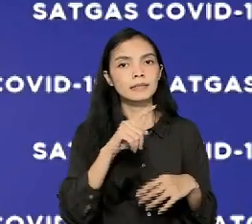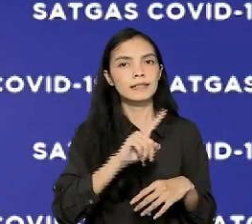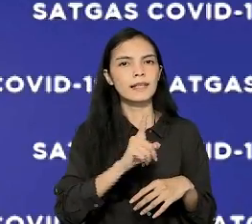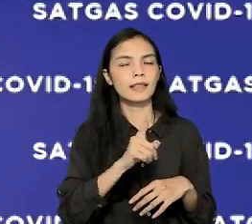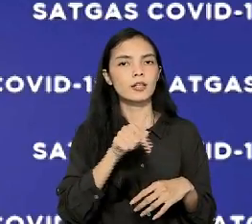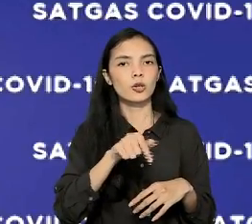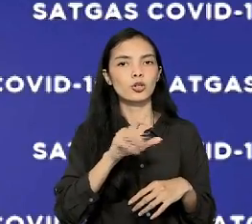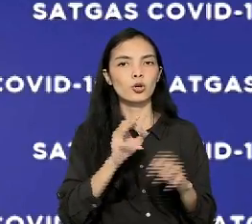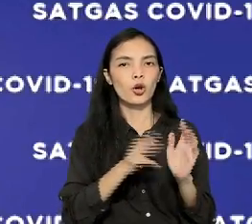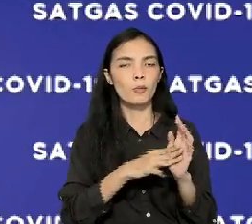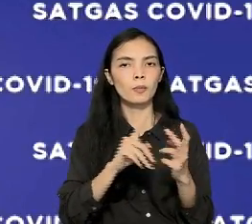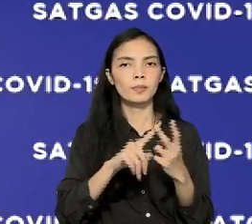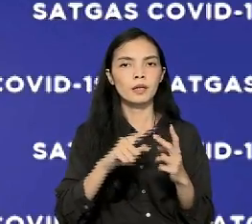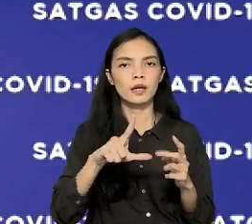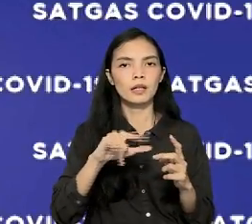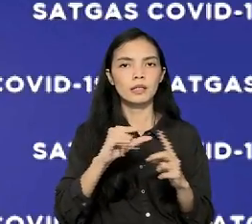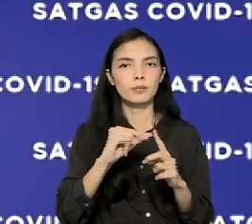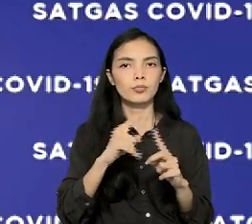dan Liputan6.com.